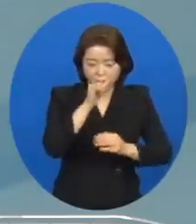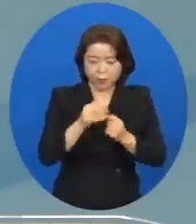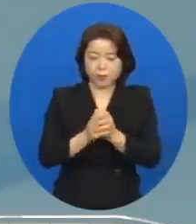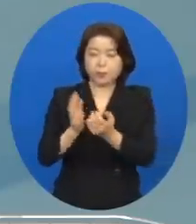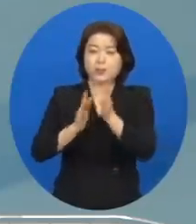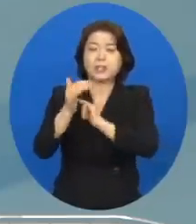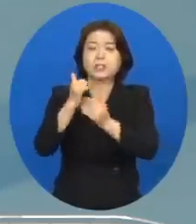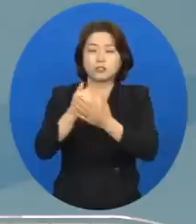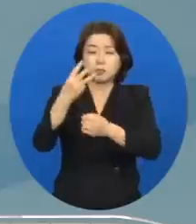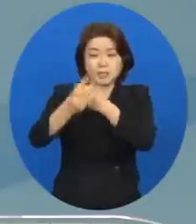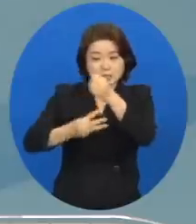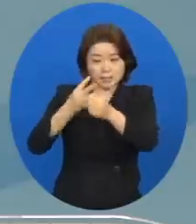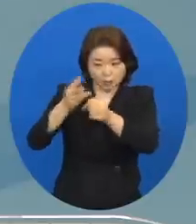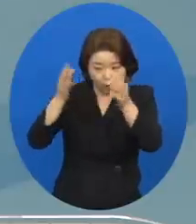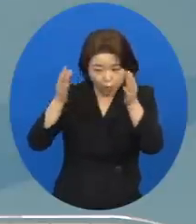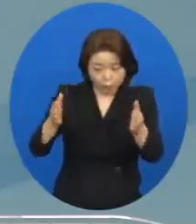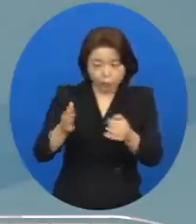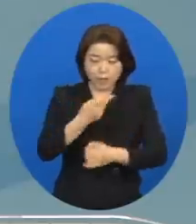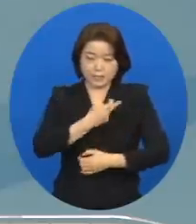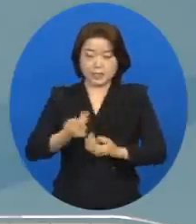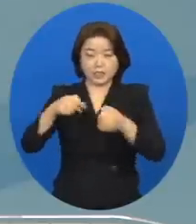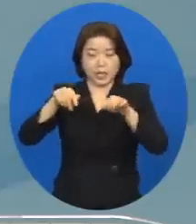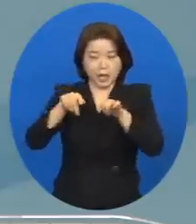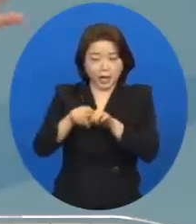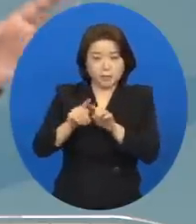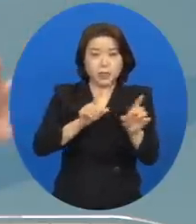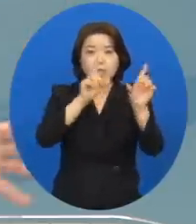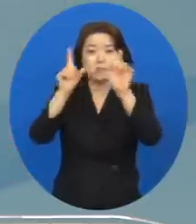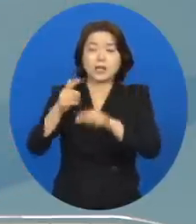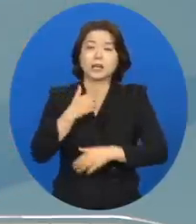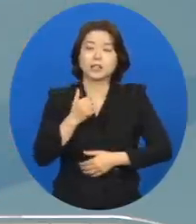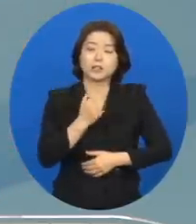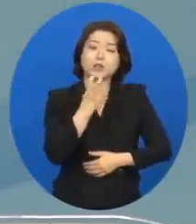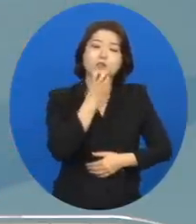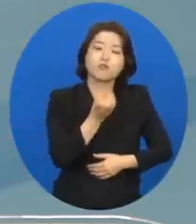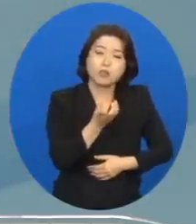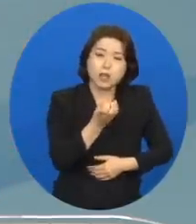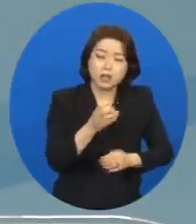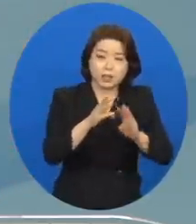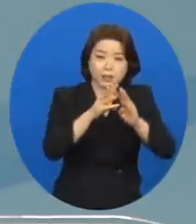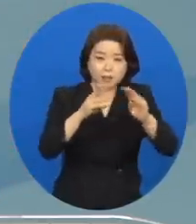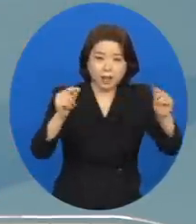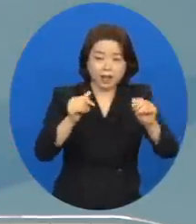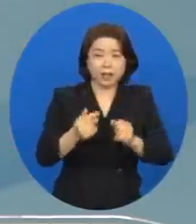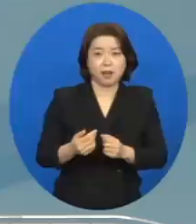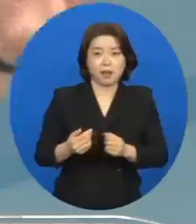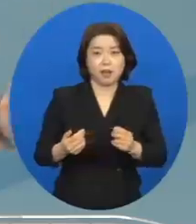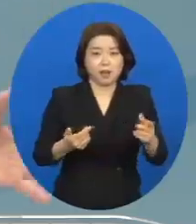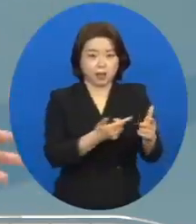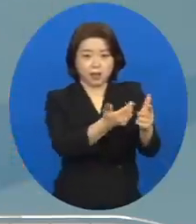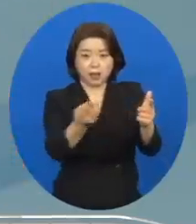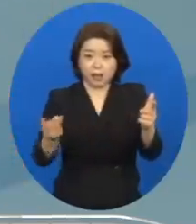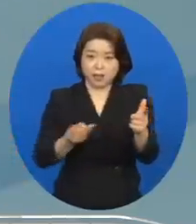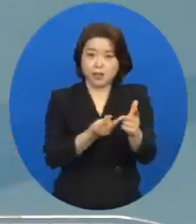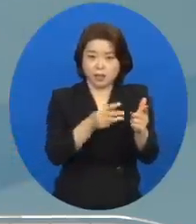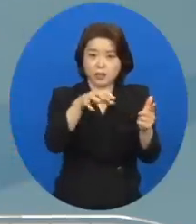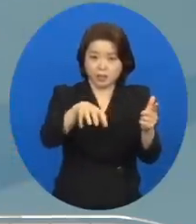제자들과 함께 지냈을 그 유대 땅 갈릴리 그때 당시에 전